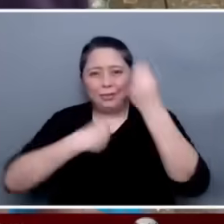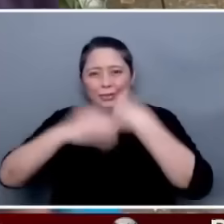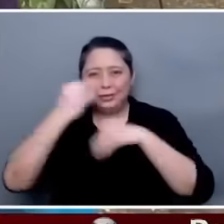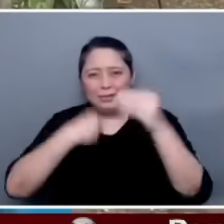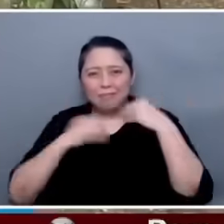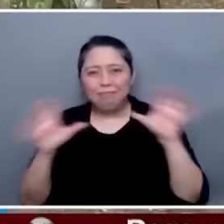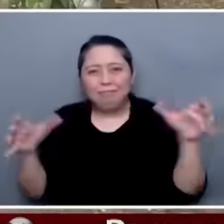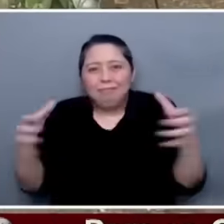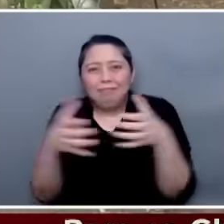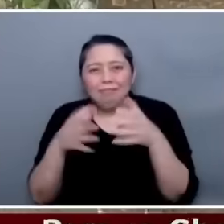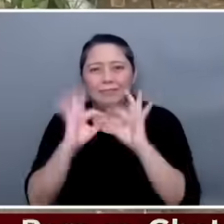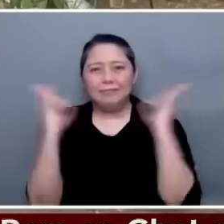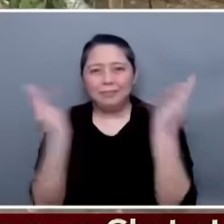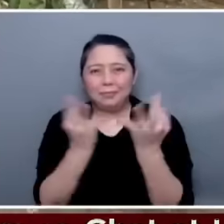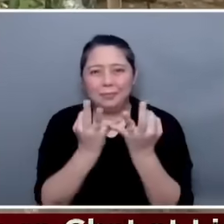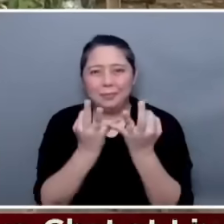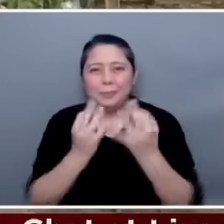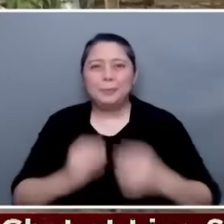Pasko.